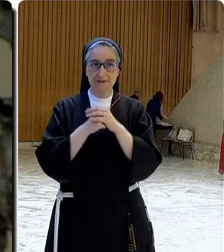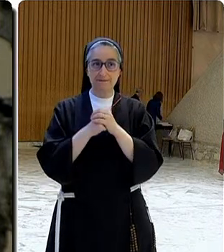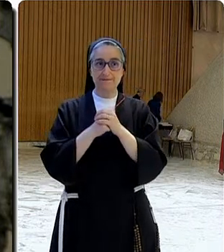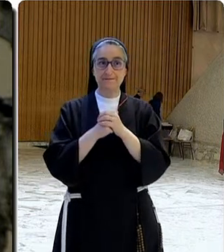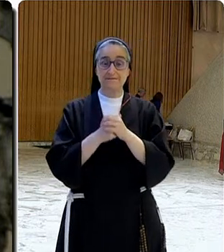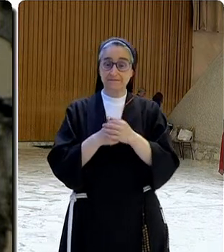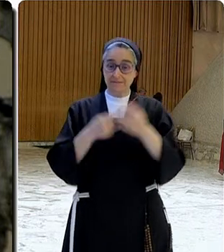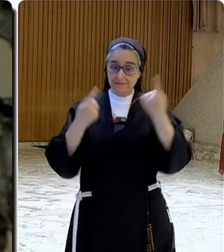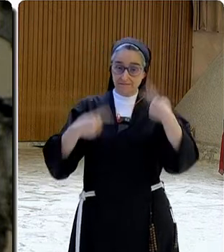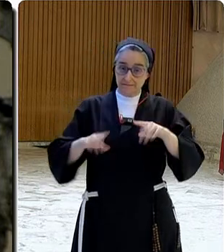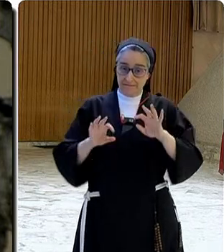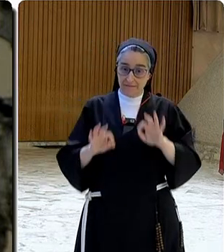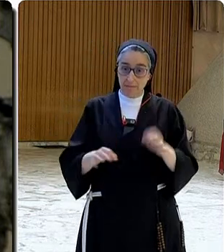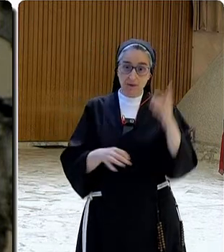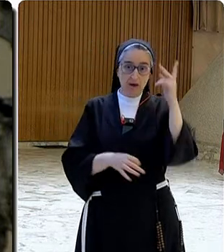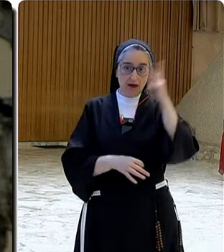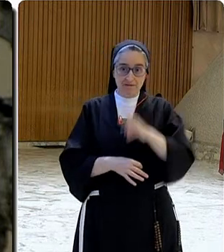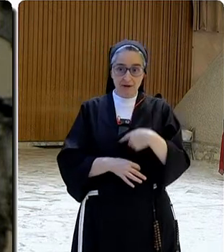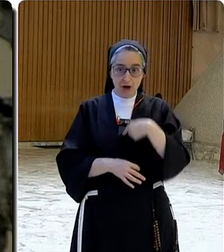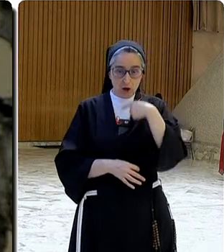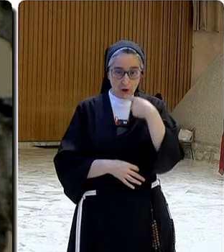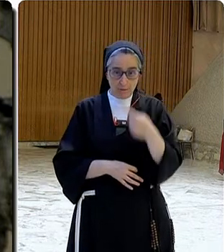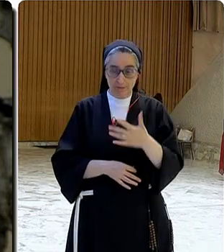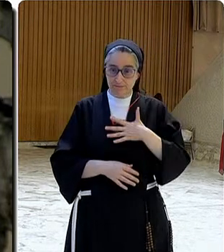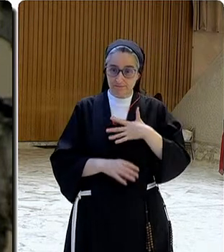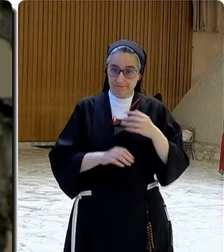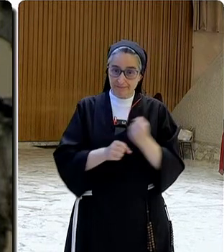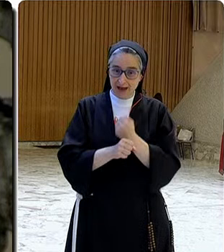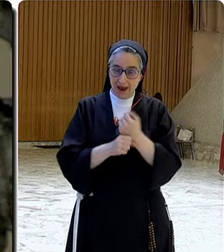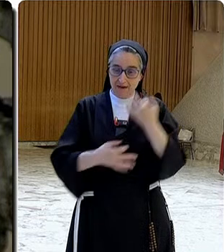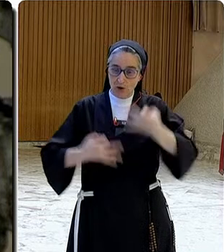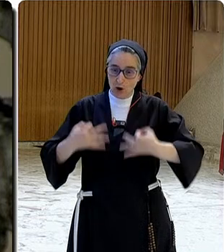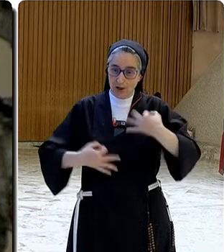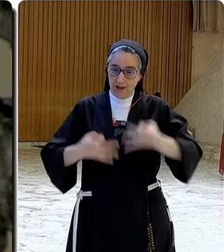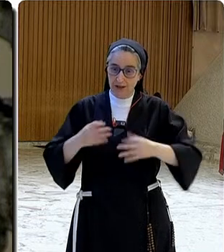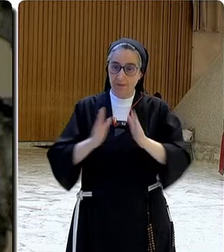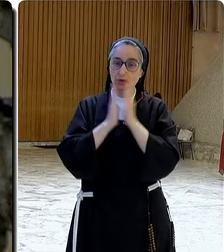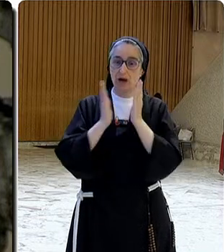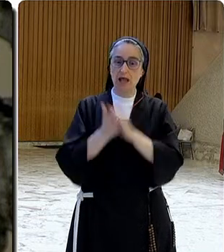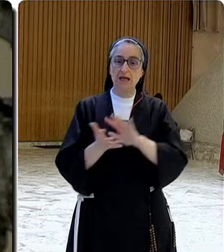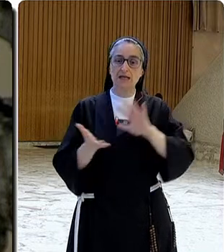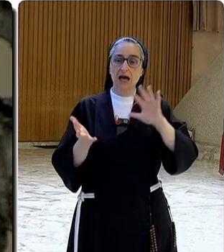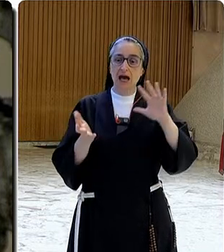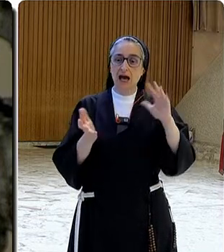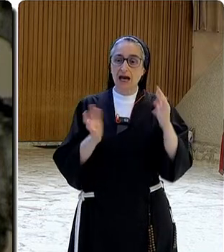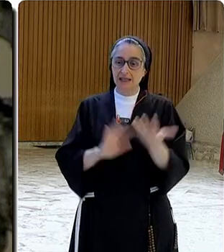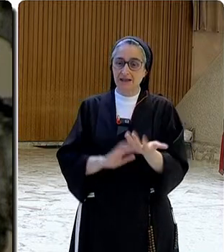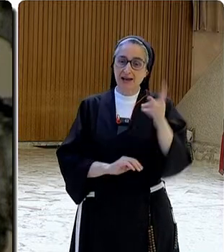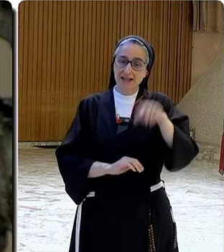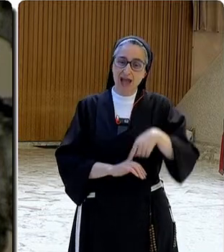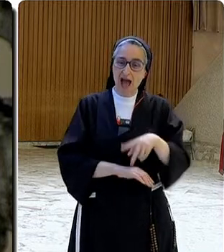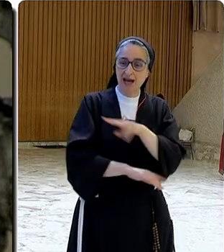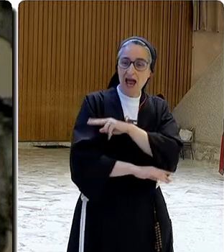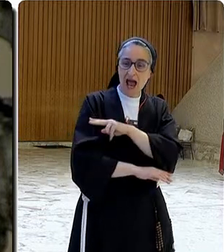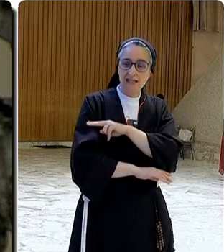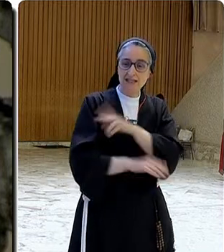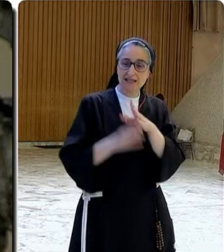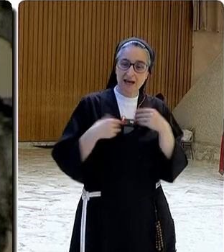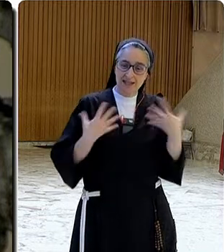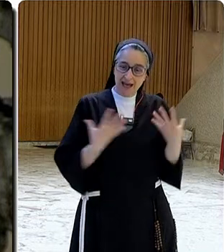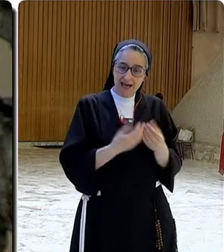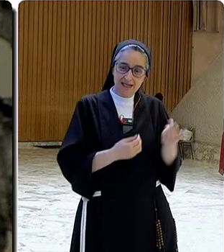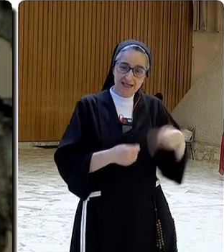E così, parallelamente al mio lavoro nel Tribunale della Chiesa, sono diventato anche assistente